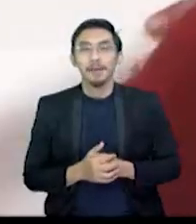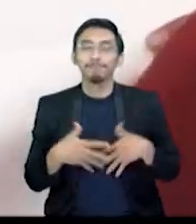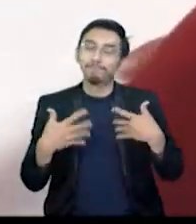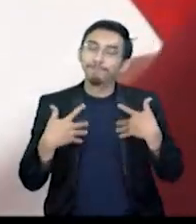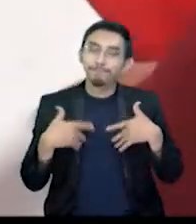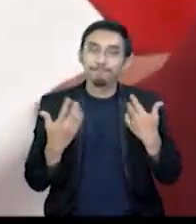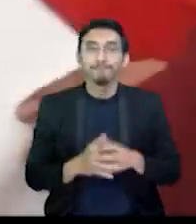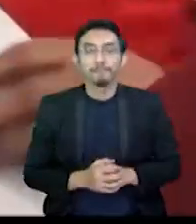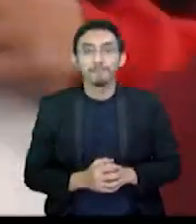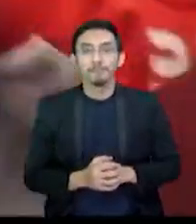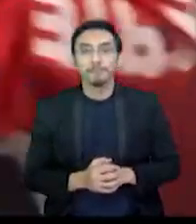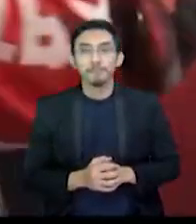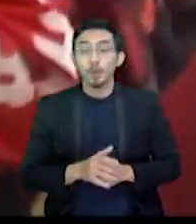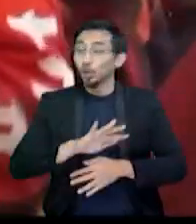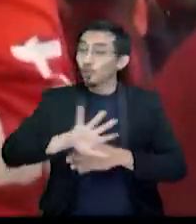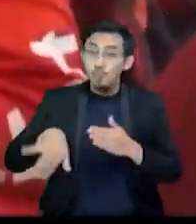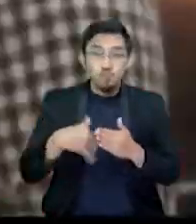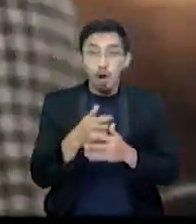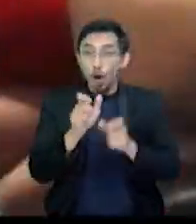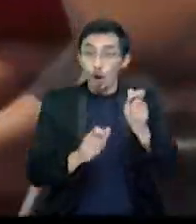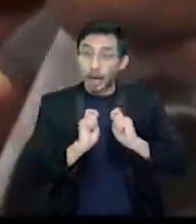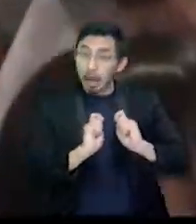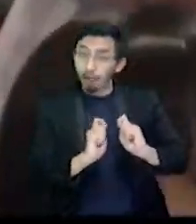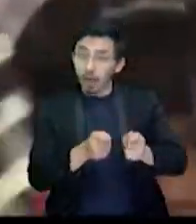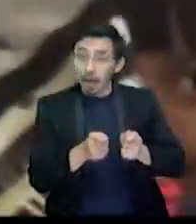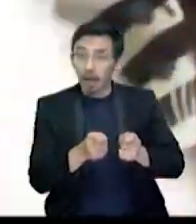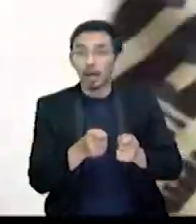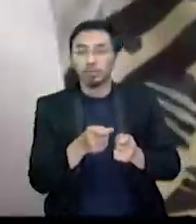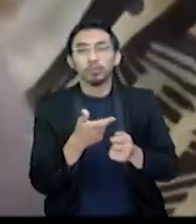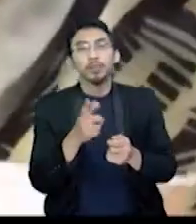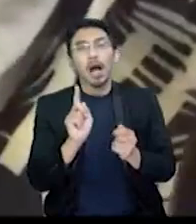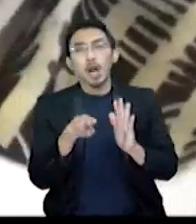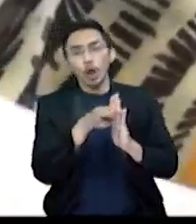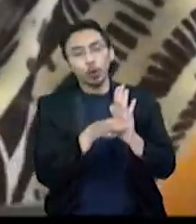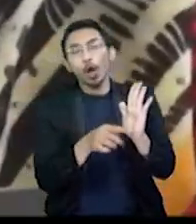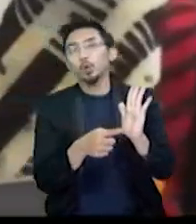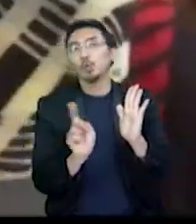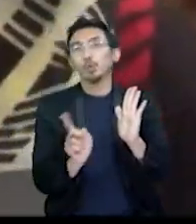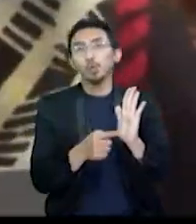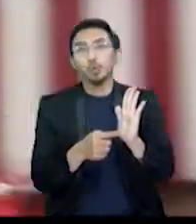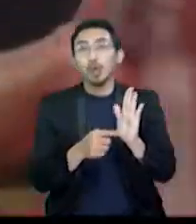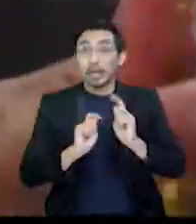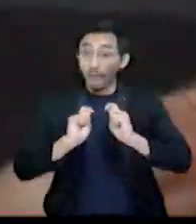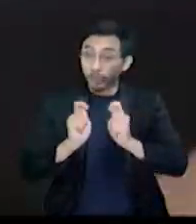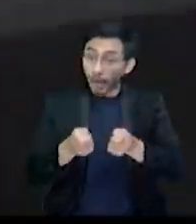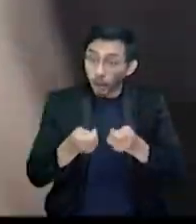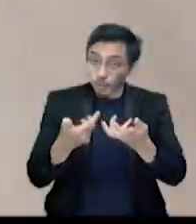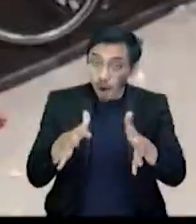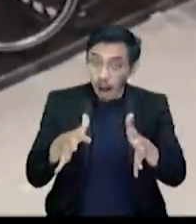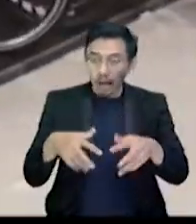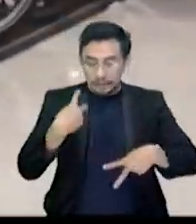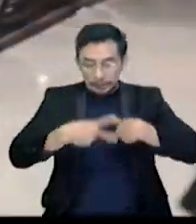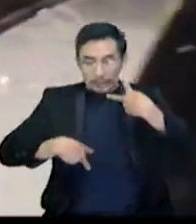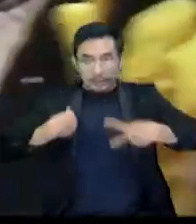dapat mendonorkan darah mereka. Calon pendonor tetap harus mengikuti serangkaian pemeriksaan kesehatan. Meski demikian, peserta donor darah